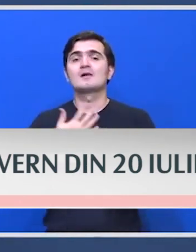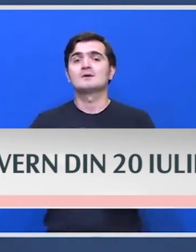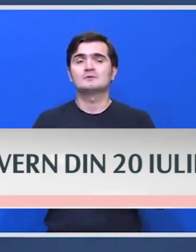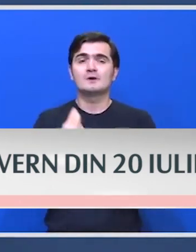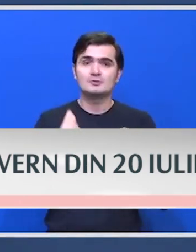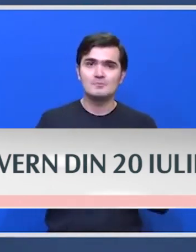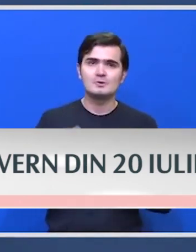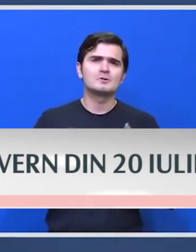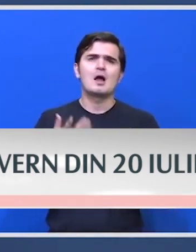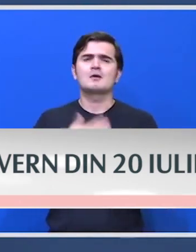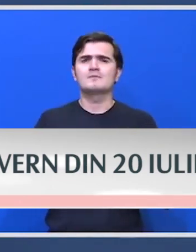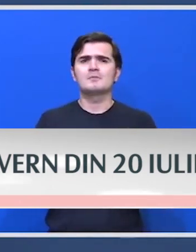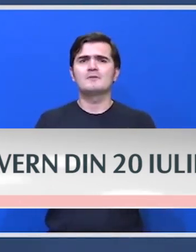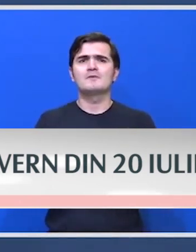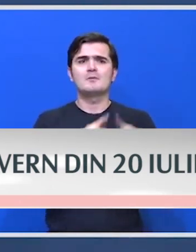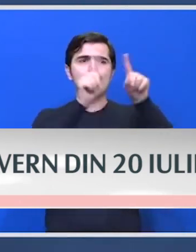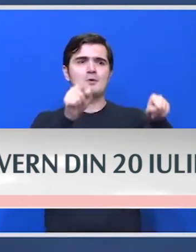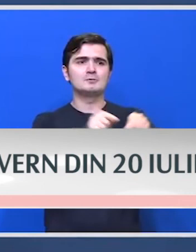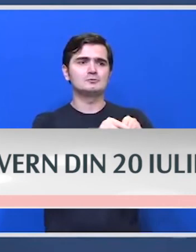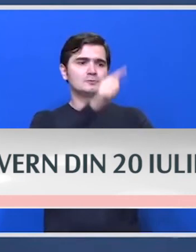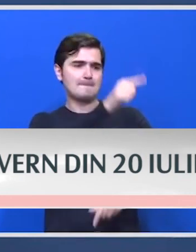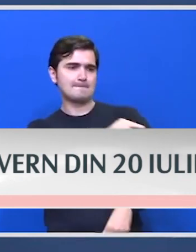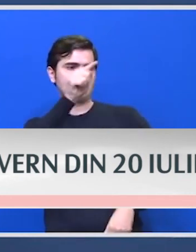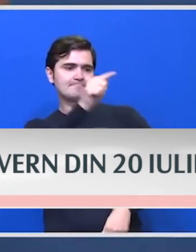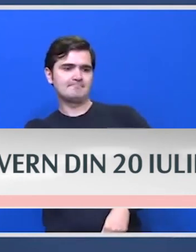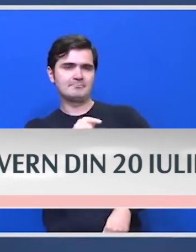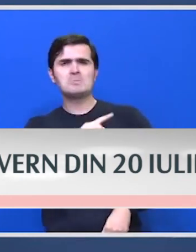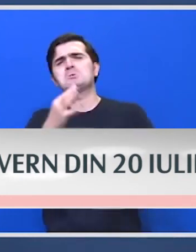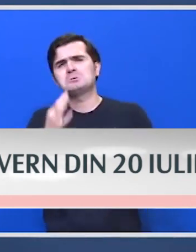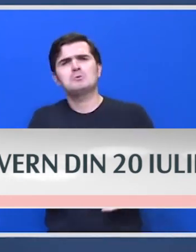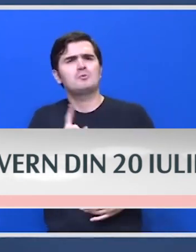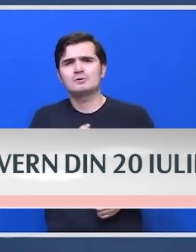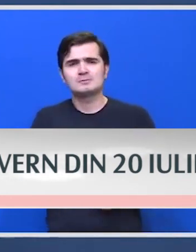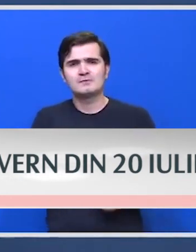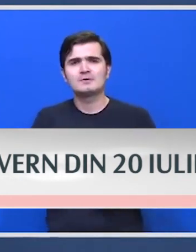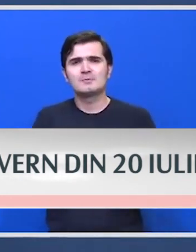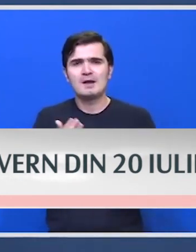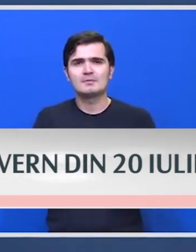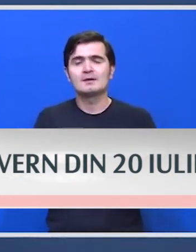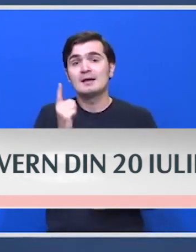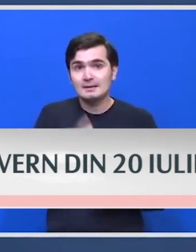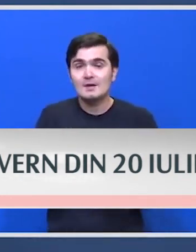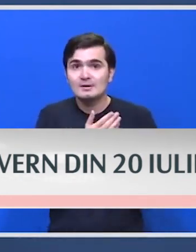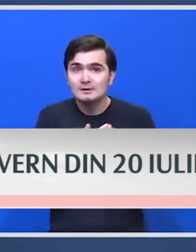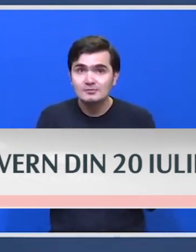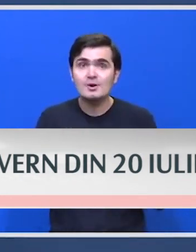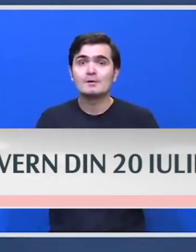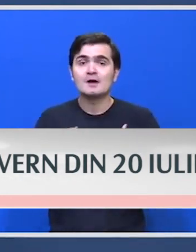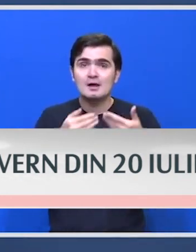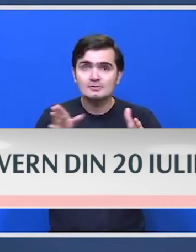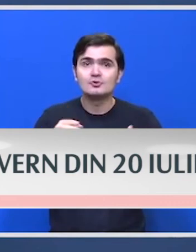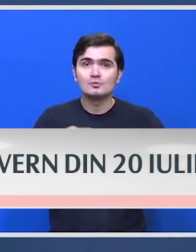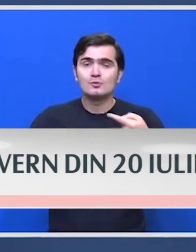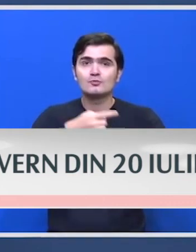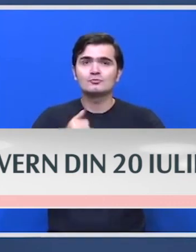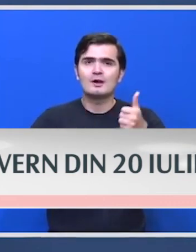dacă vrem doar să bifăm o căsuță, sigur, ea se poate face trebuie demarat, formal. Ați demarat procedurile? Sunt